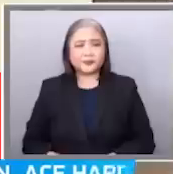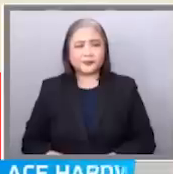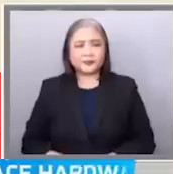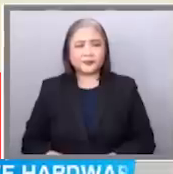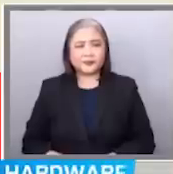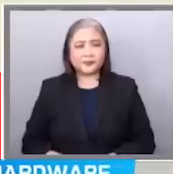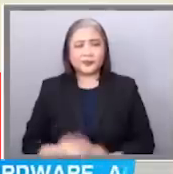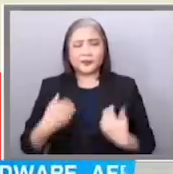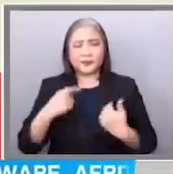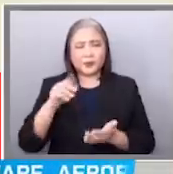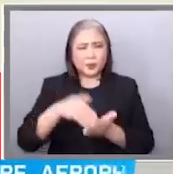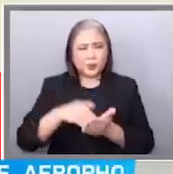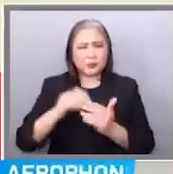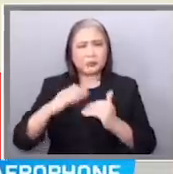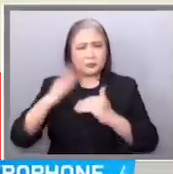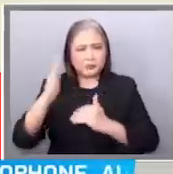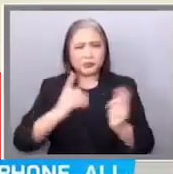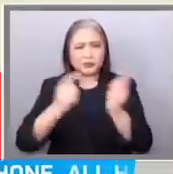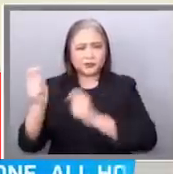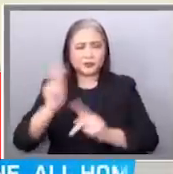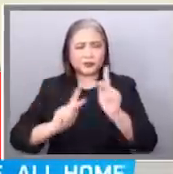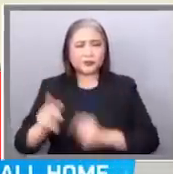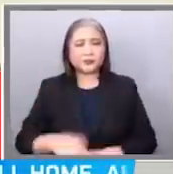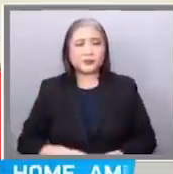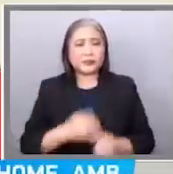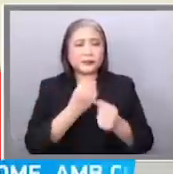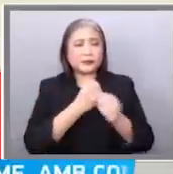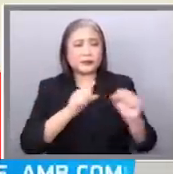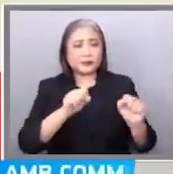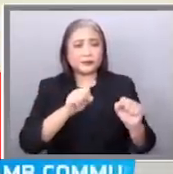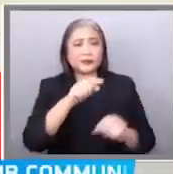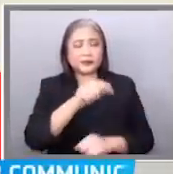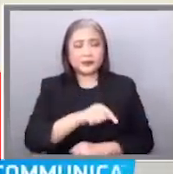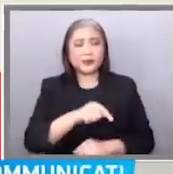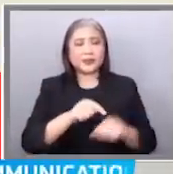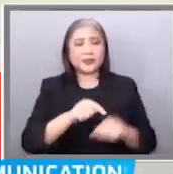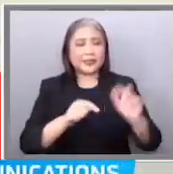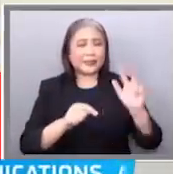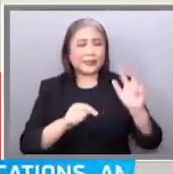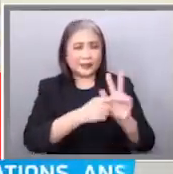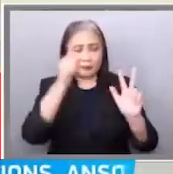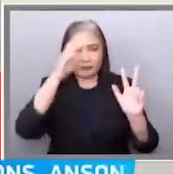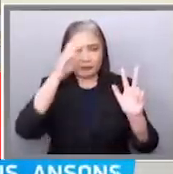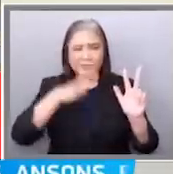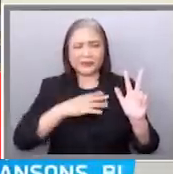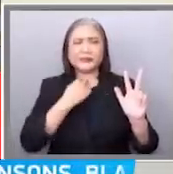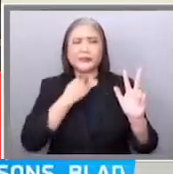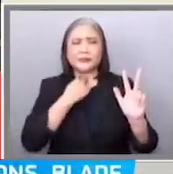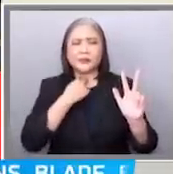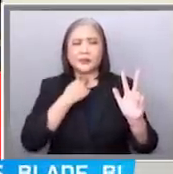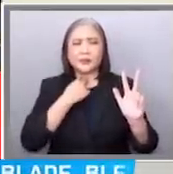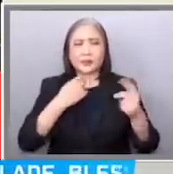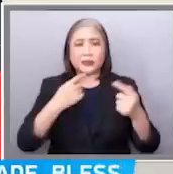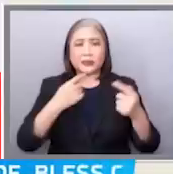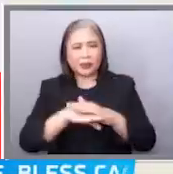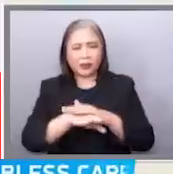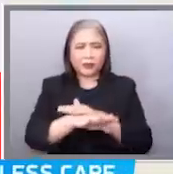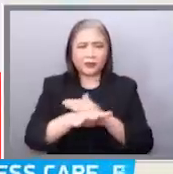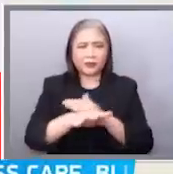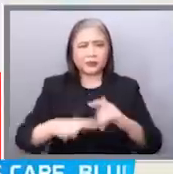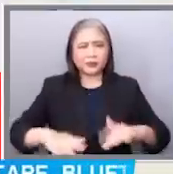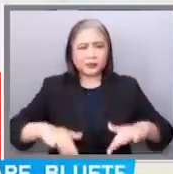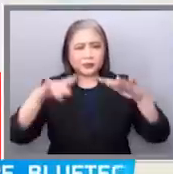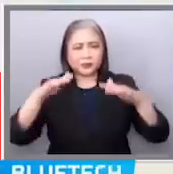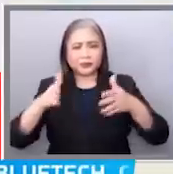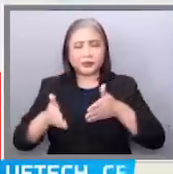lungsod. Nailigtas din sa lungsod ang 3 lalaking na trap matapos nang kaing pumasok sa Binahang Gonzaga Extension sa lungsod.